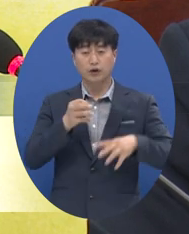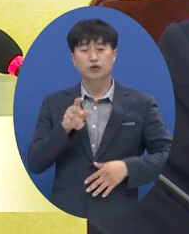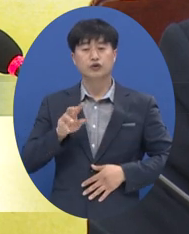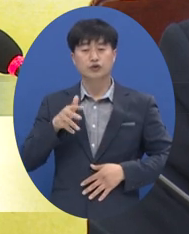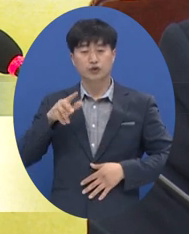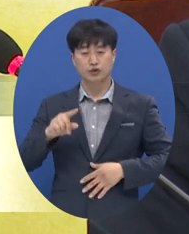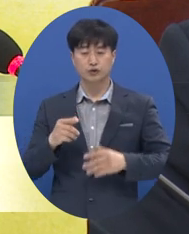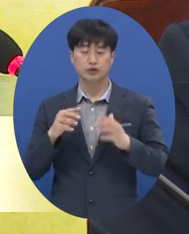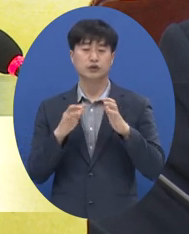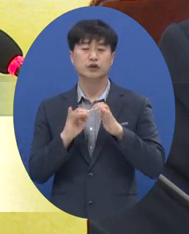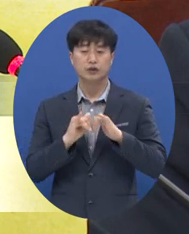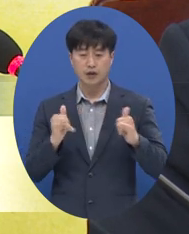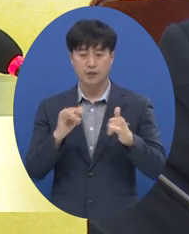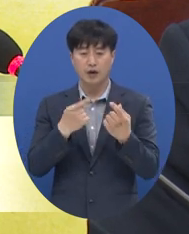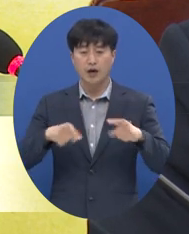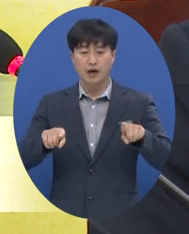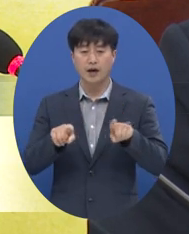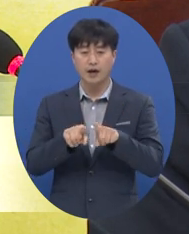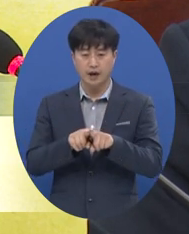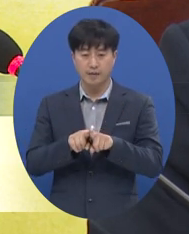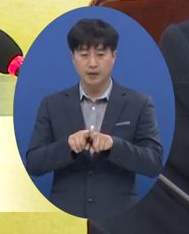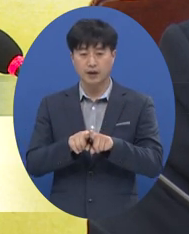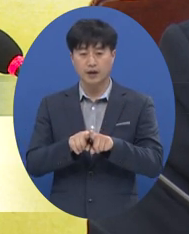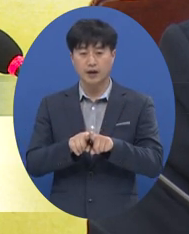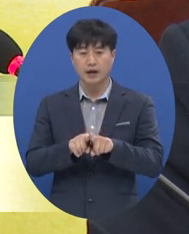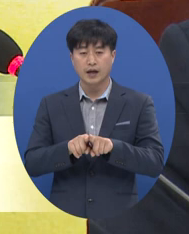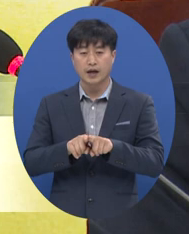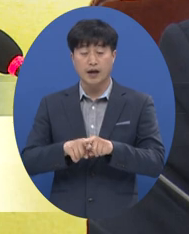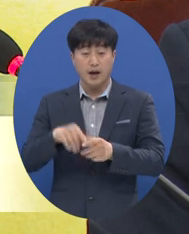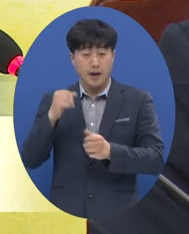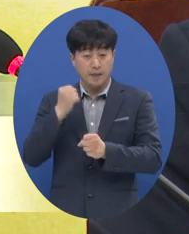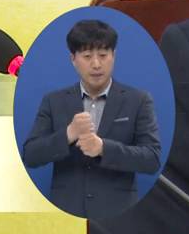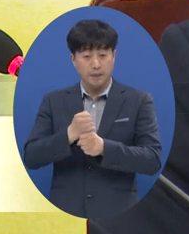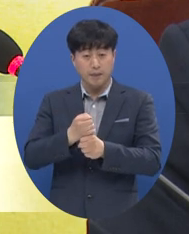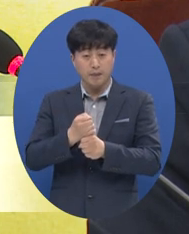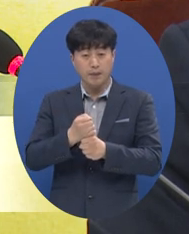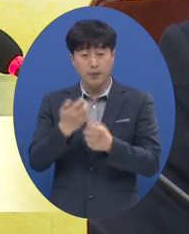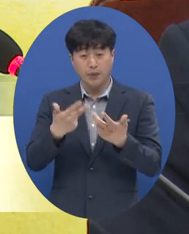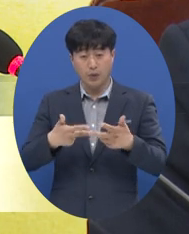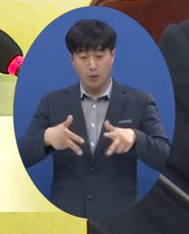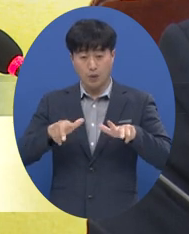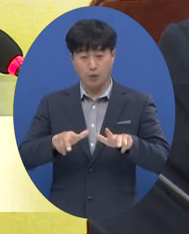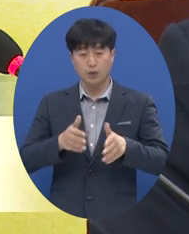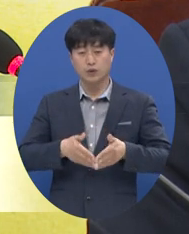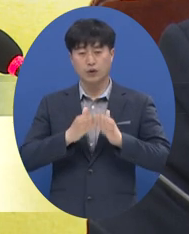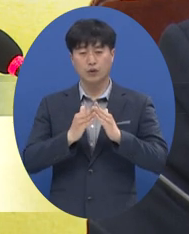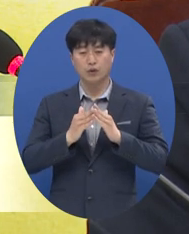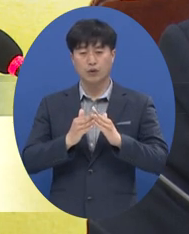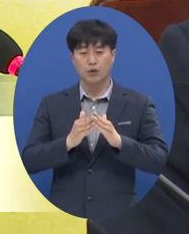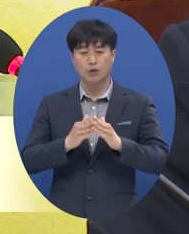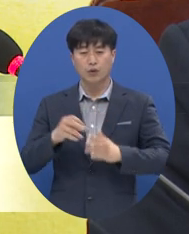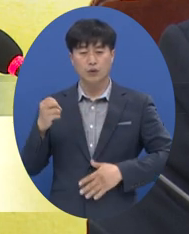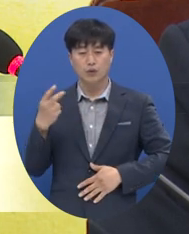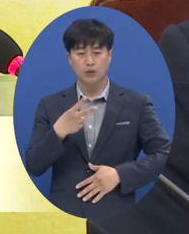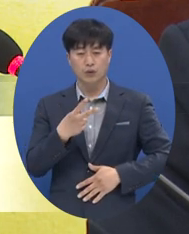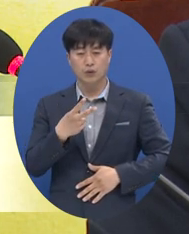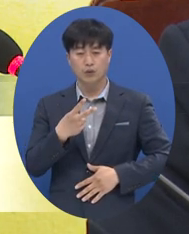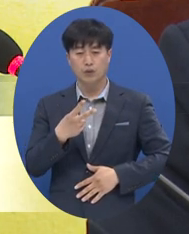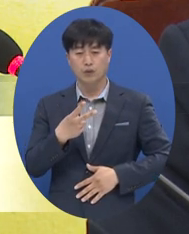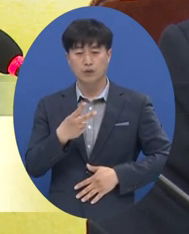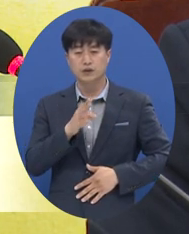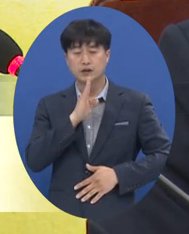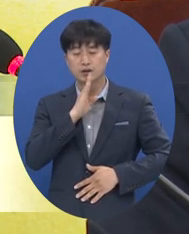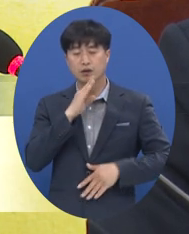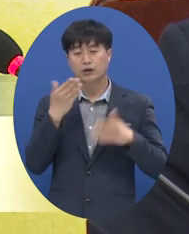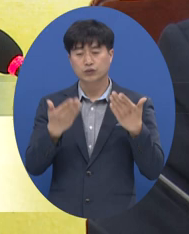말과 그리고 괜찮 주민과 함께 생산형 테마파크 를 만들고 더 불러